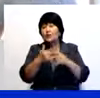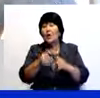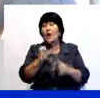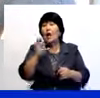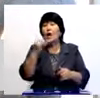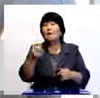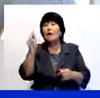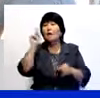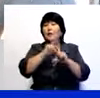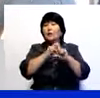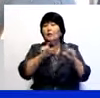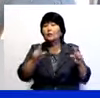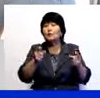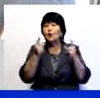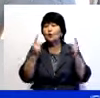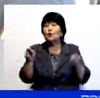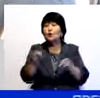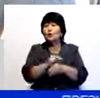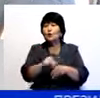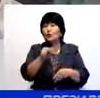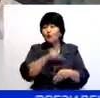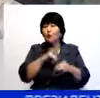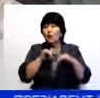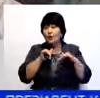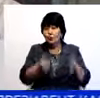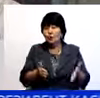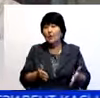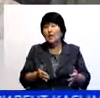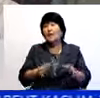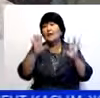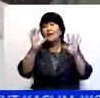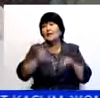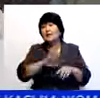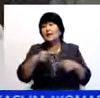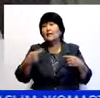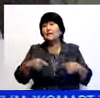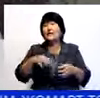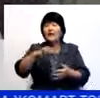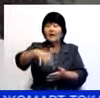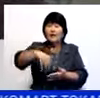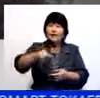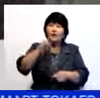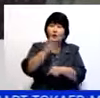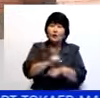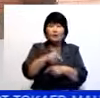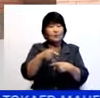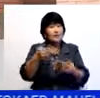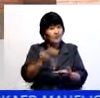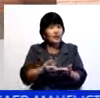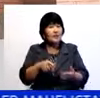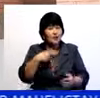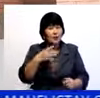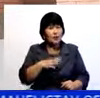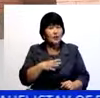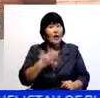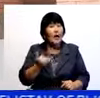Абайдағы білім ошағына күрделі жөндеу жұмыстарын жүргізу, заңсыз карьерлерді тоқтату секілді бірқатар мәселе көтерілді.